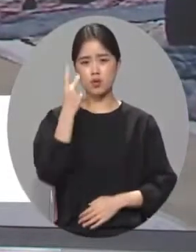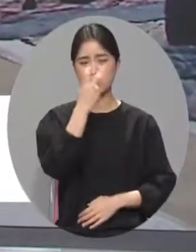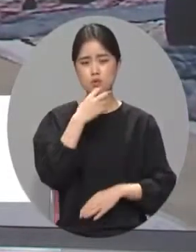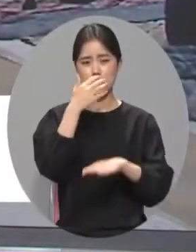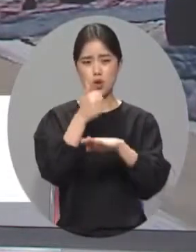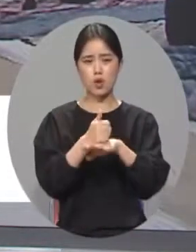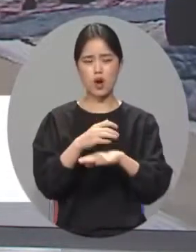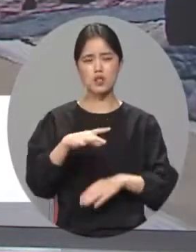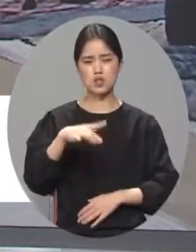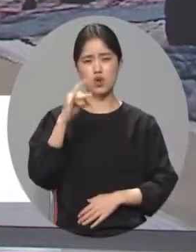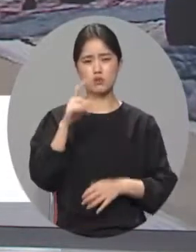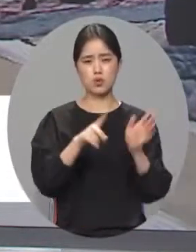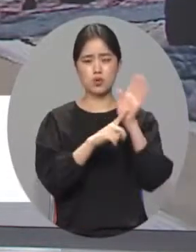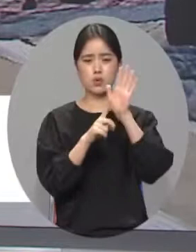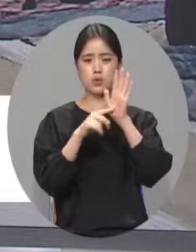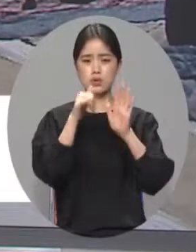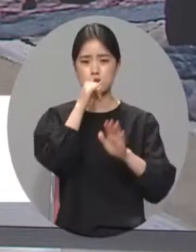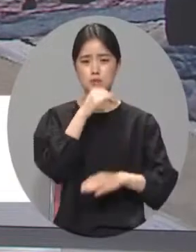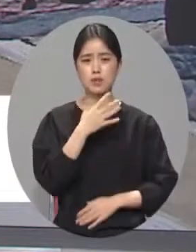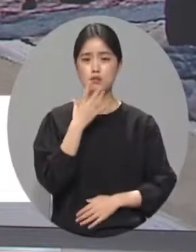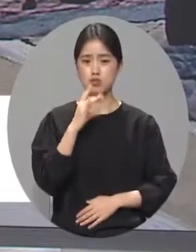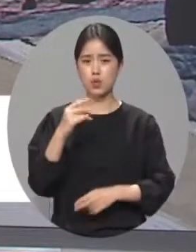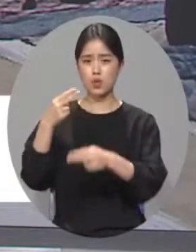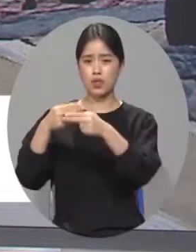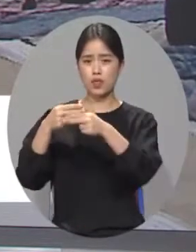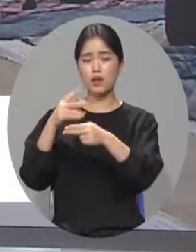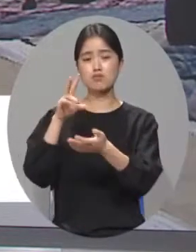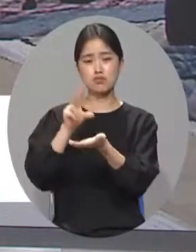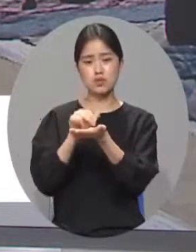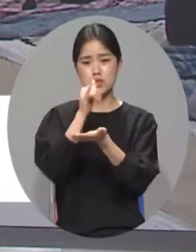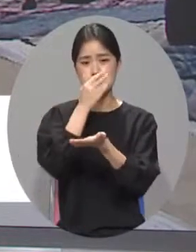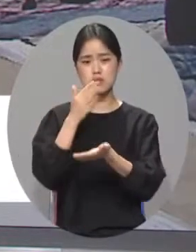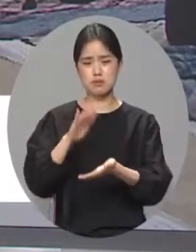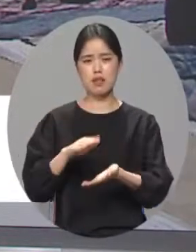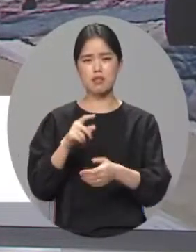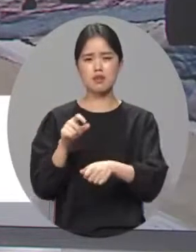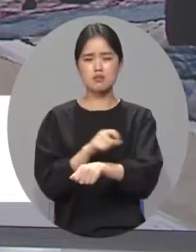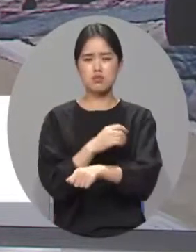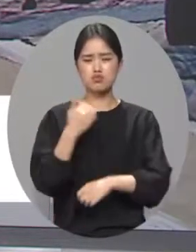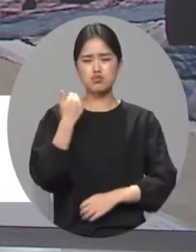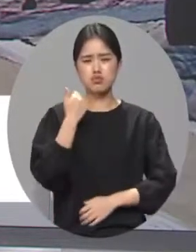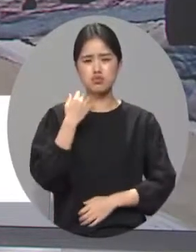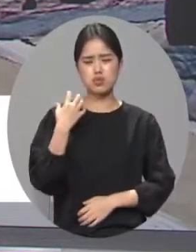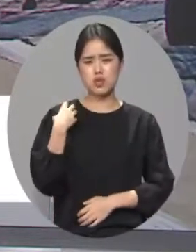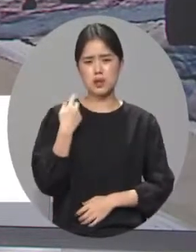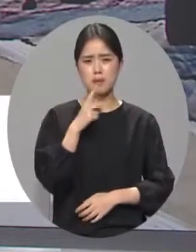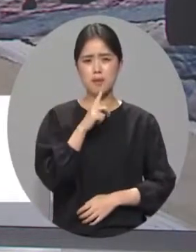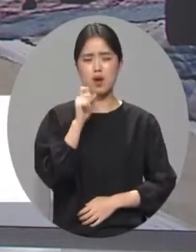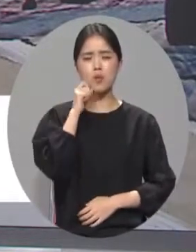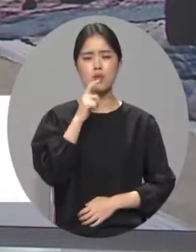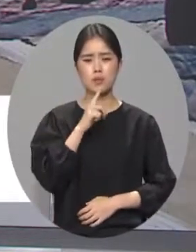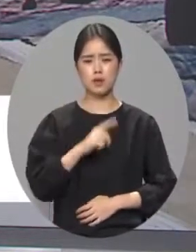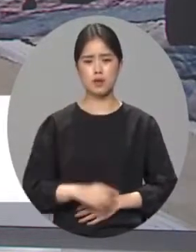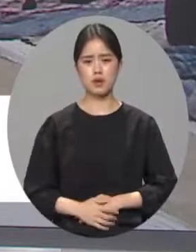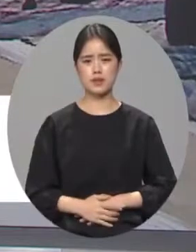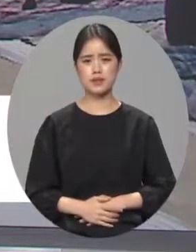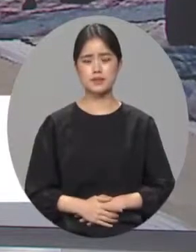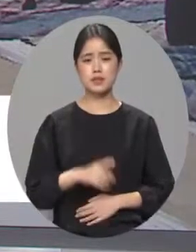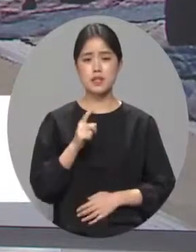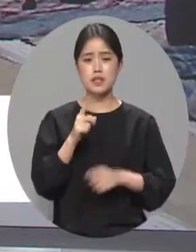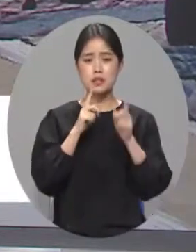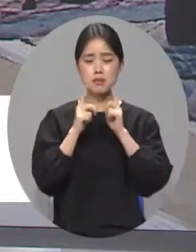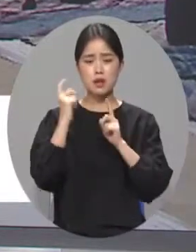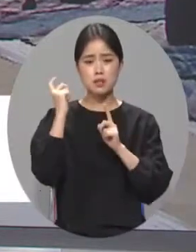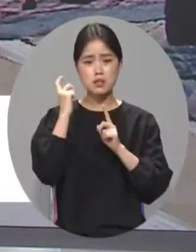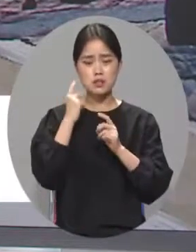결과가 처음으로 나왔습니다. 물론 댐의 문제도 있었지만 딱히 누구 책임도 아니라는 결론이었습니다. 이 소식을 들은